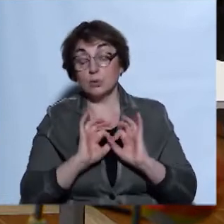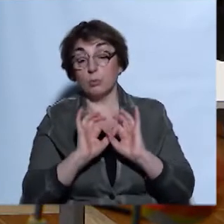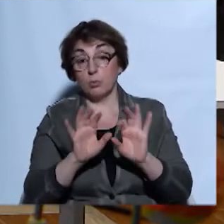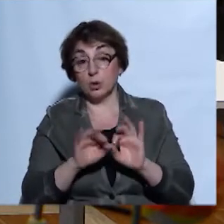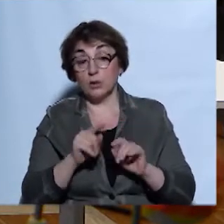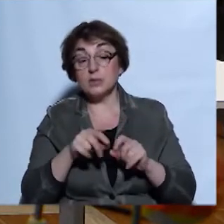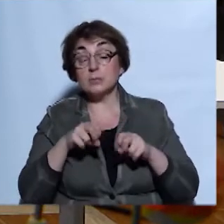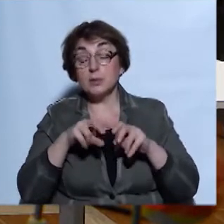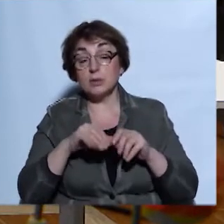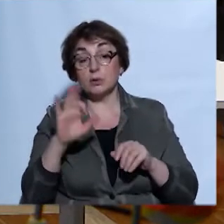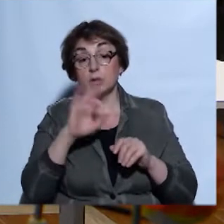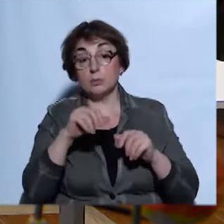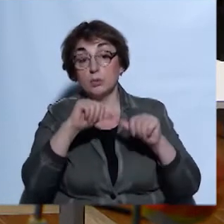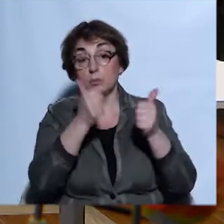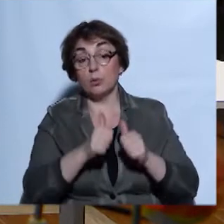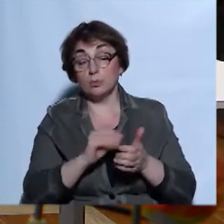მათგანის ფორმულა.